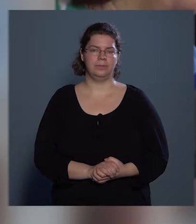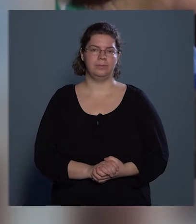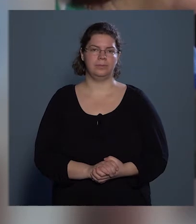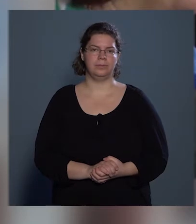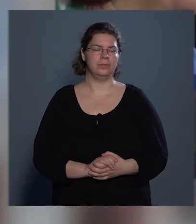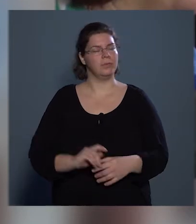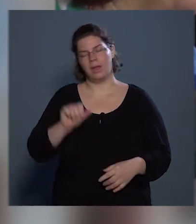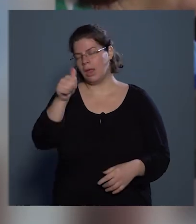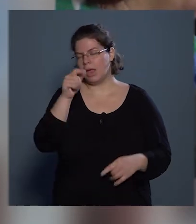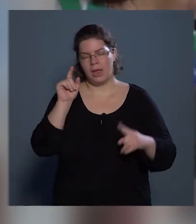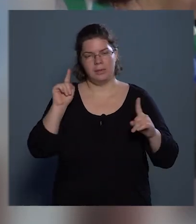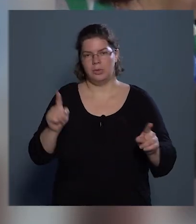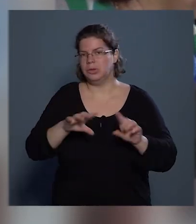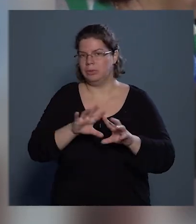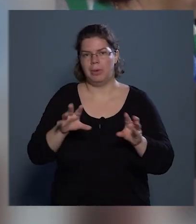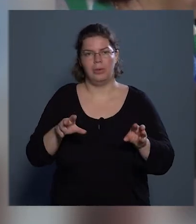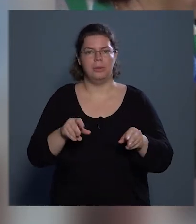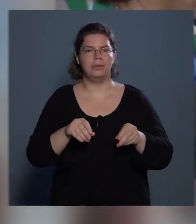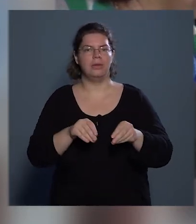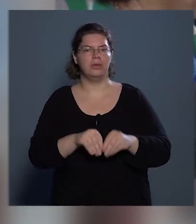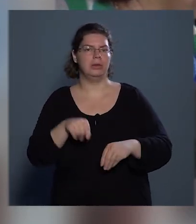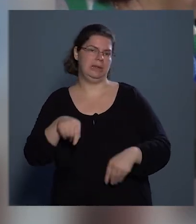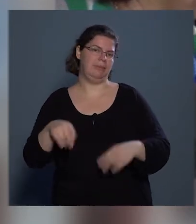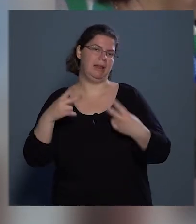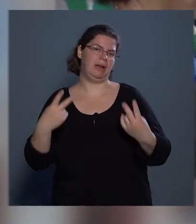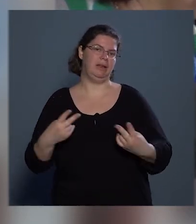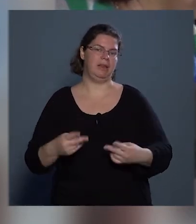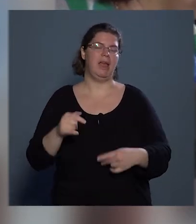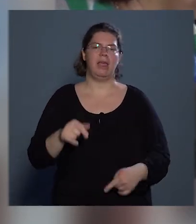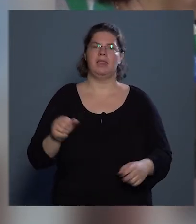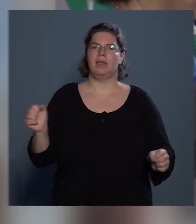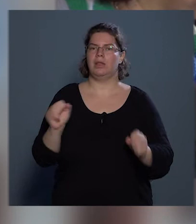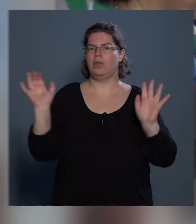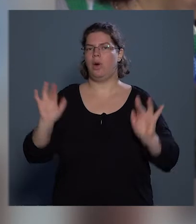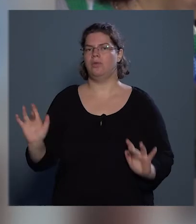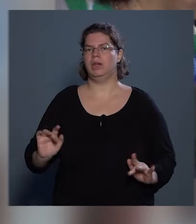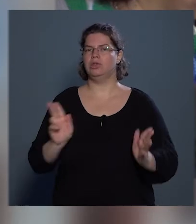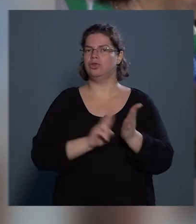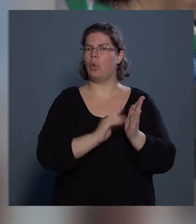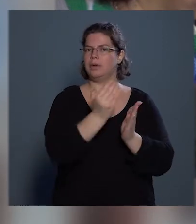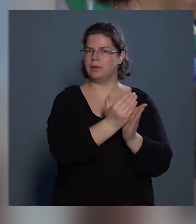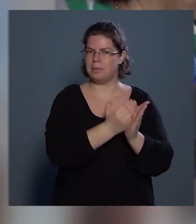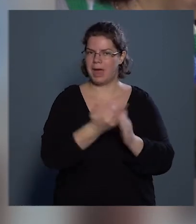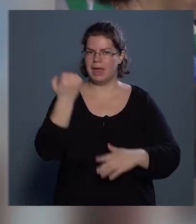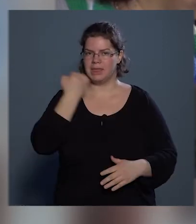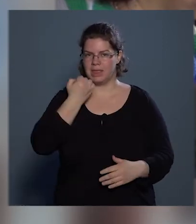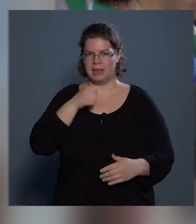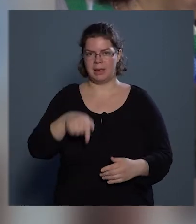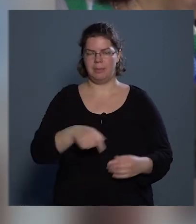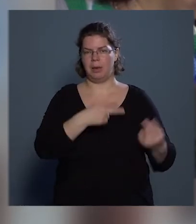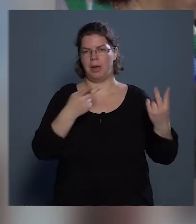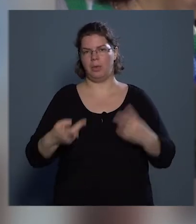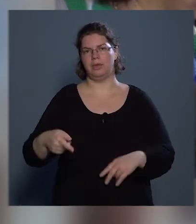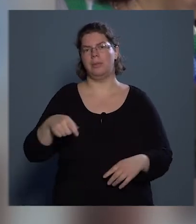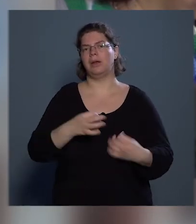Csak egy mondatban összefoglalnám ennek a lényegét. Tehát ez egy nagyon friss jogszabály, decemberben hozta meg az